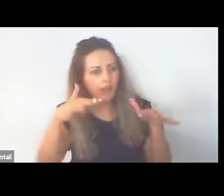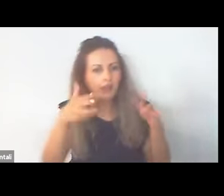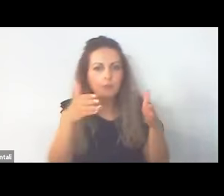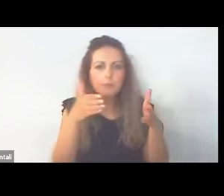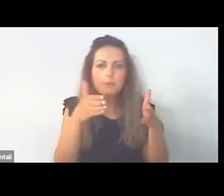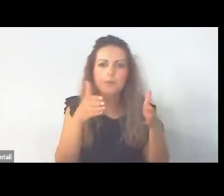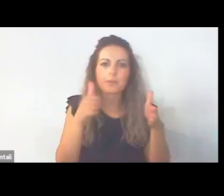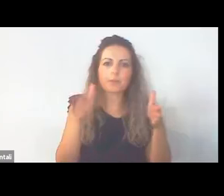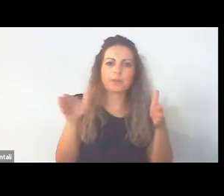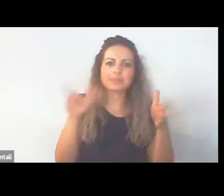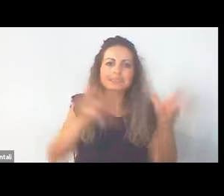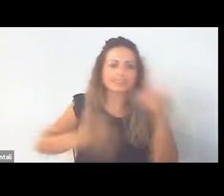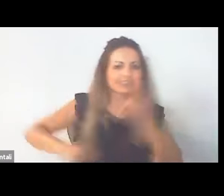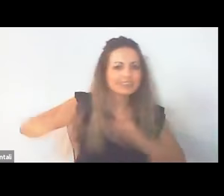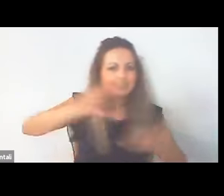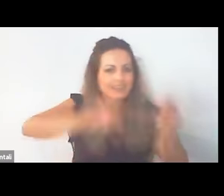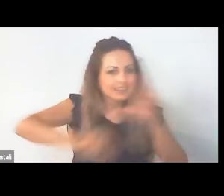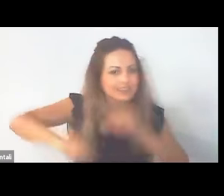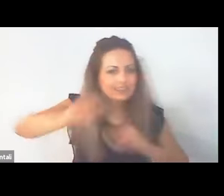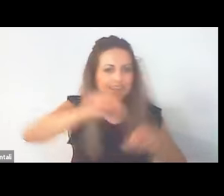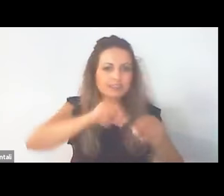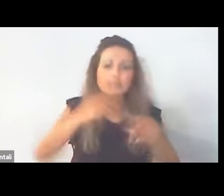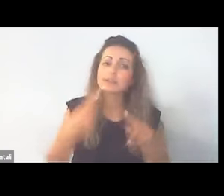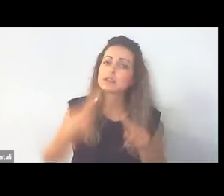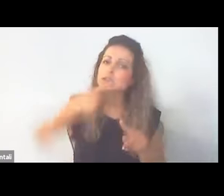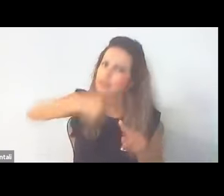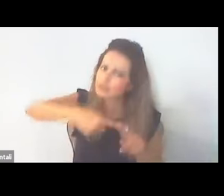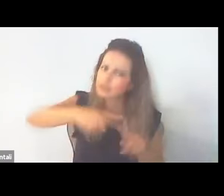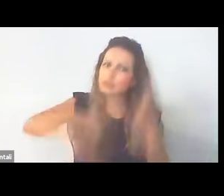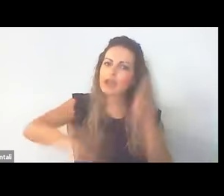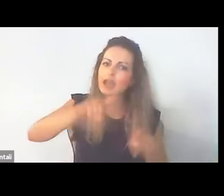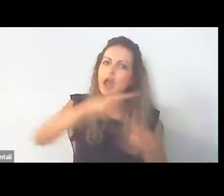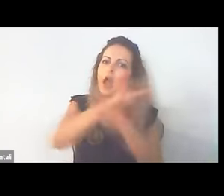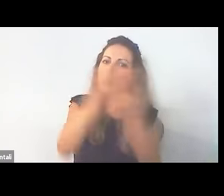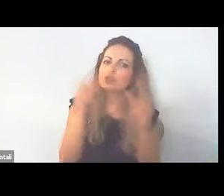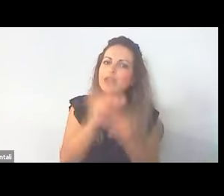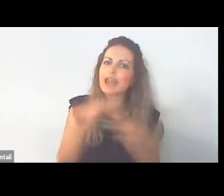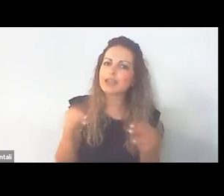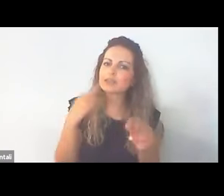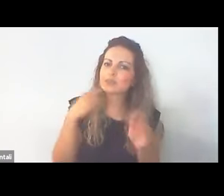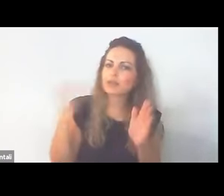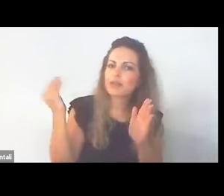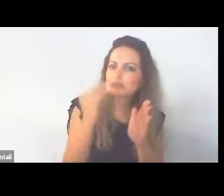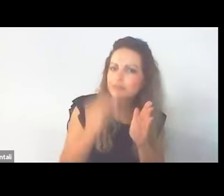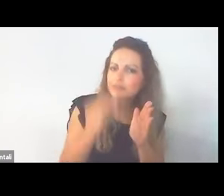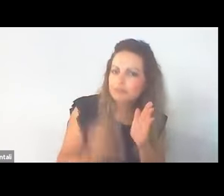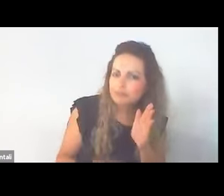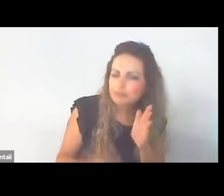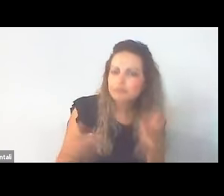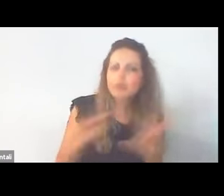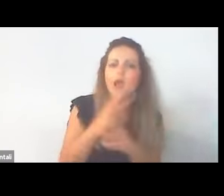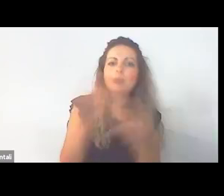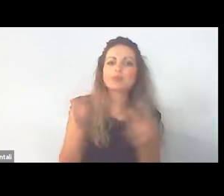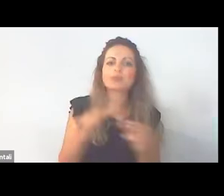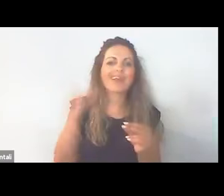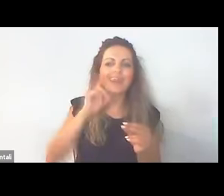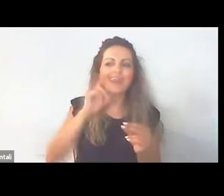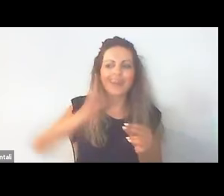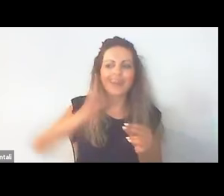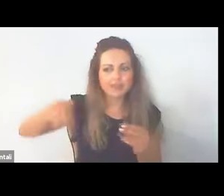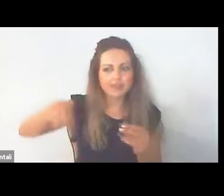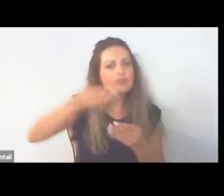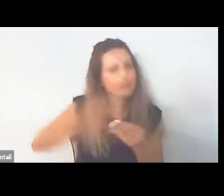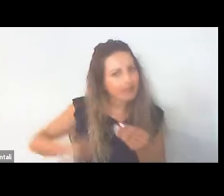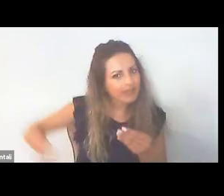συγκεκριμένα αποτελέσματα τα οποία βελτίωσαν τη θέση των γυναικών, πολλό δε μάλλον τη θέση των επιζησασών βιασμών ή